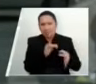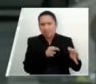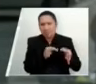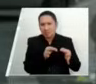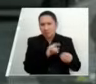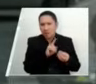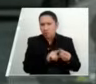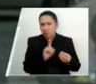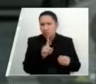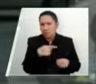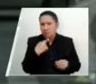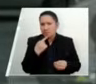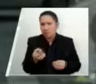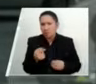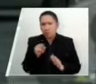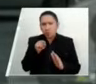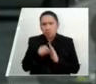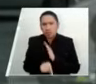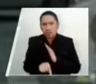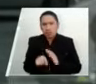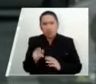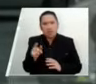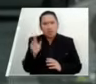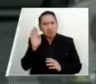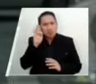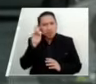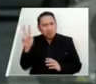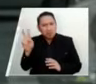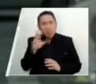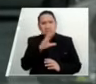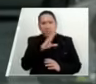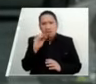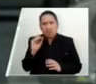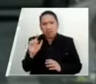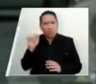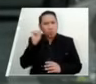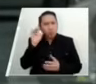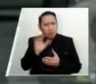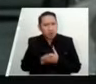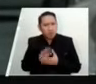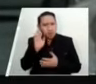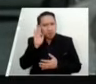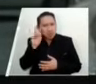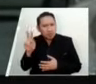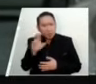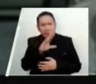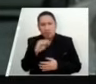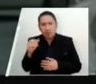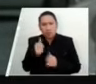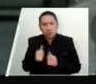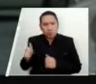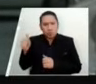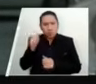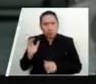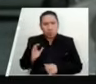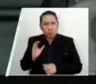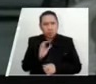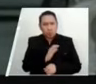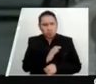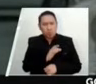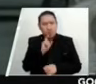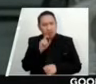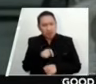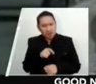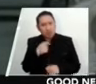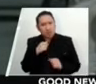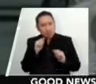sa Pangulo, sa First Lady at saka sa House Speaker? Para malaman na rin ng NBI kung meron ba na reklamo o complaint na pwedeng